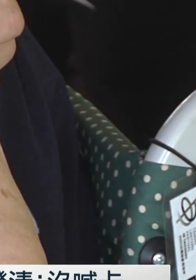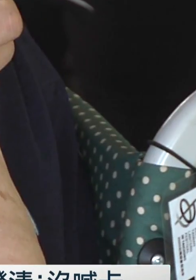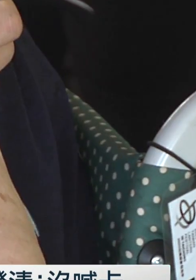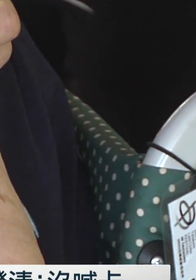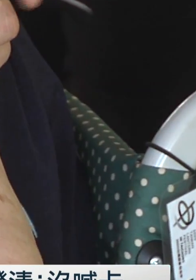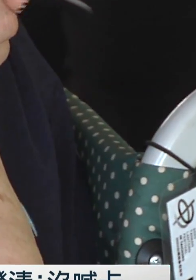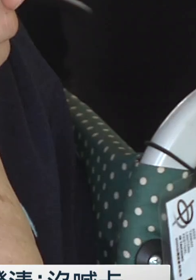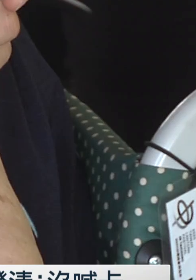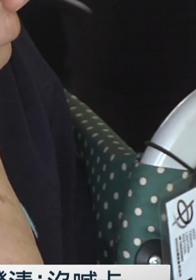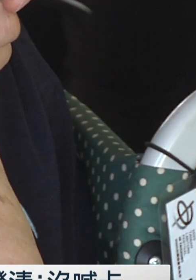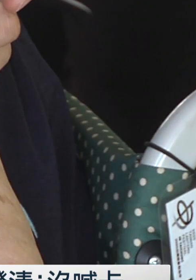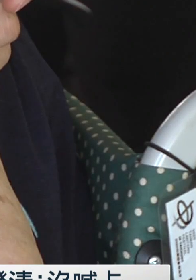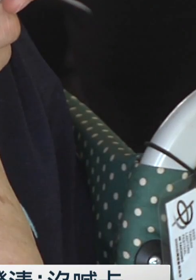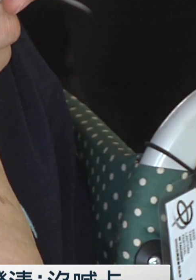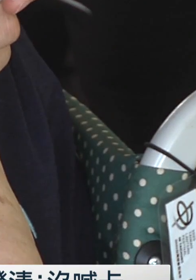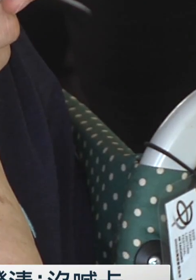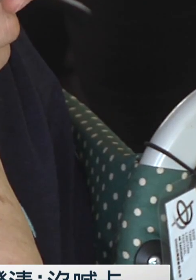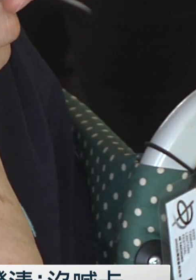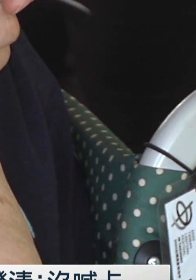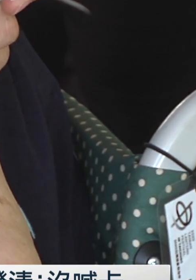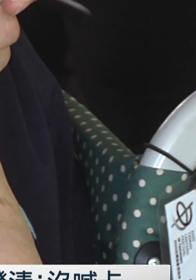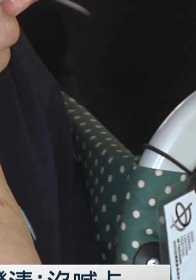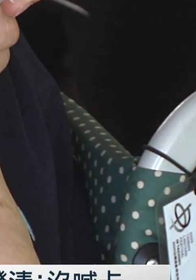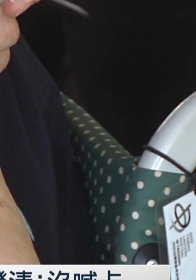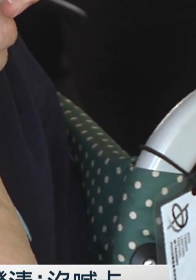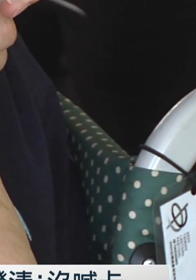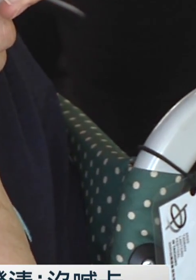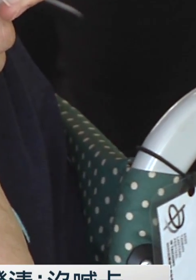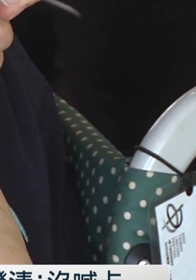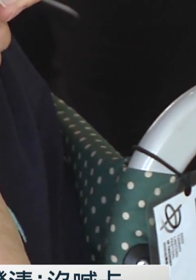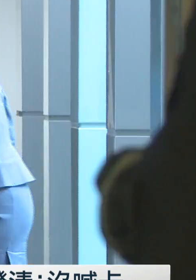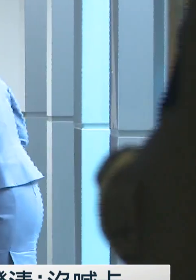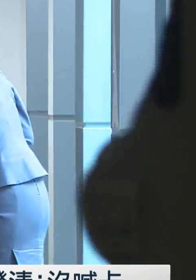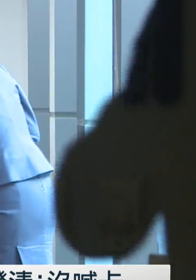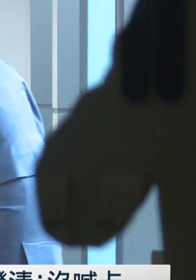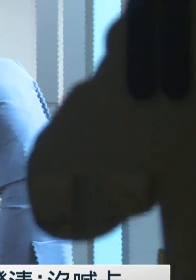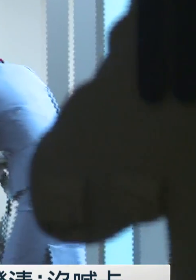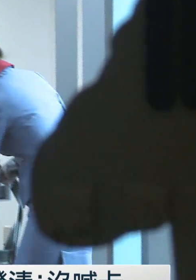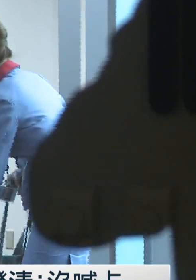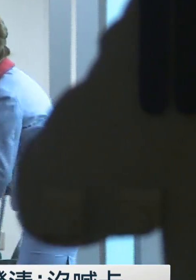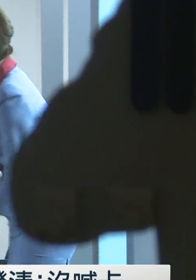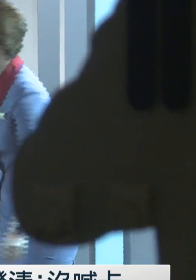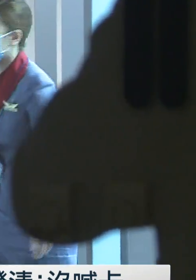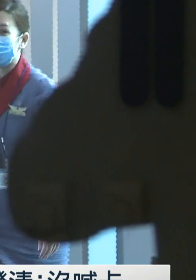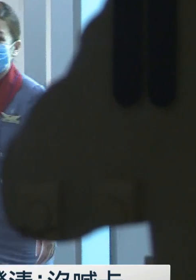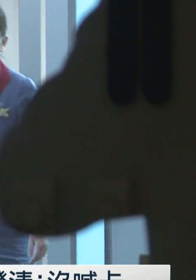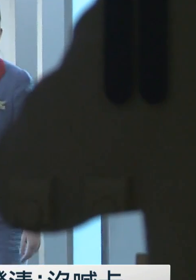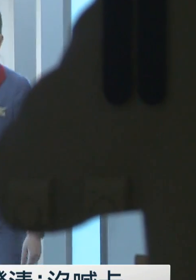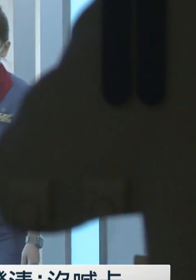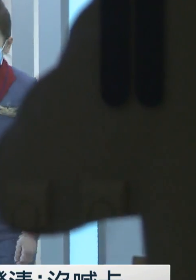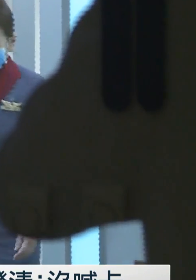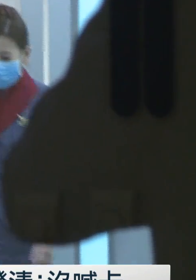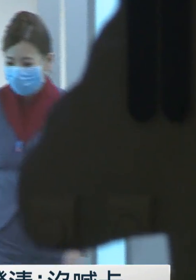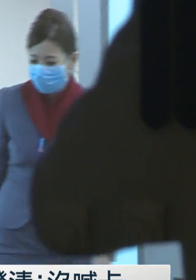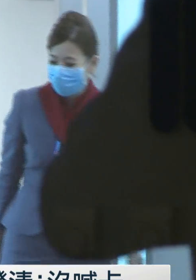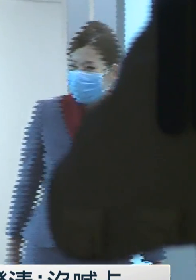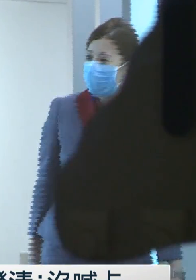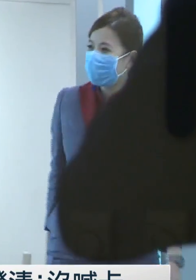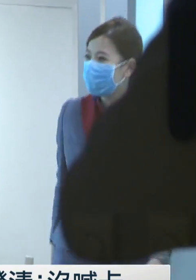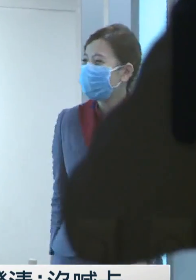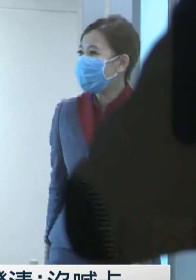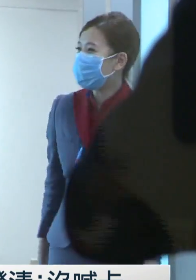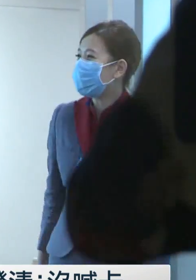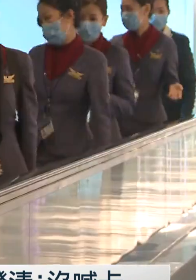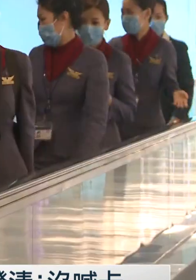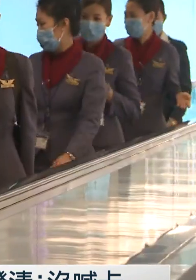且抗体检测阳性者，长程航班返台不需居家检疫，只要自主健康管理7天结束日